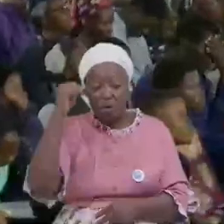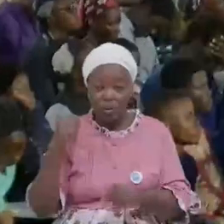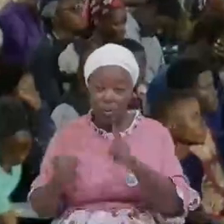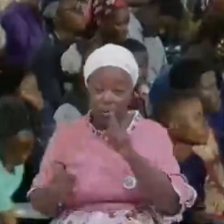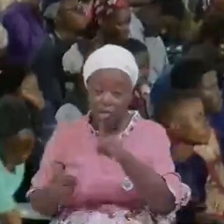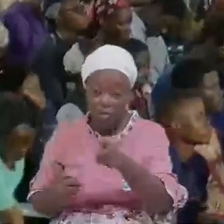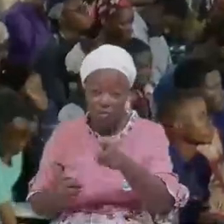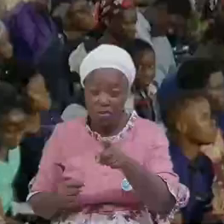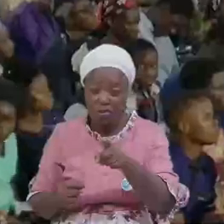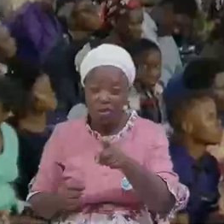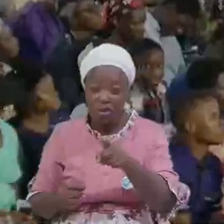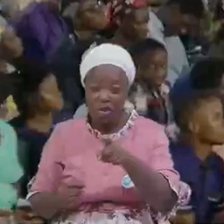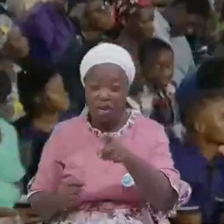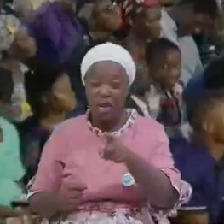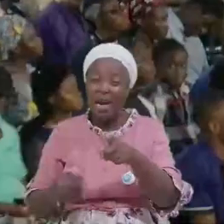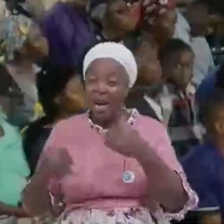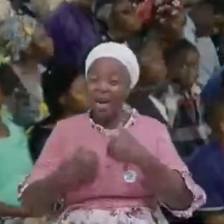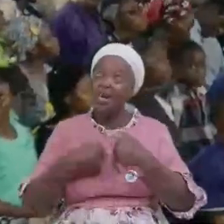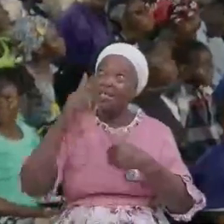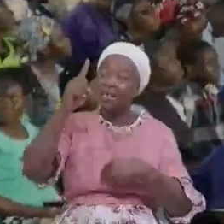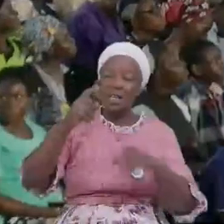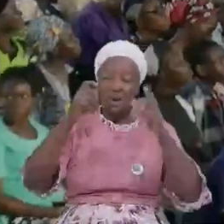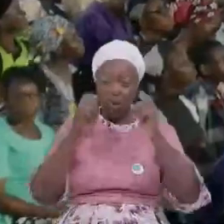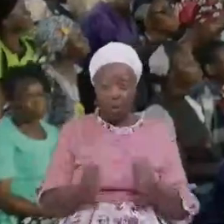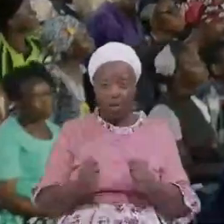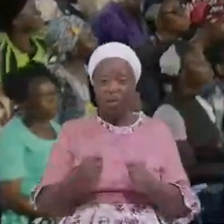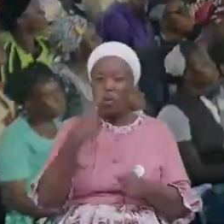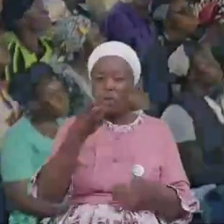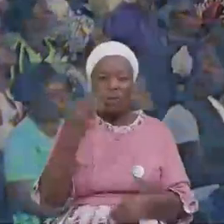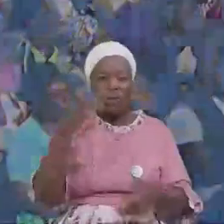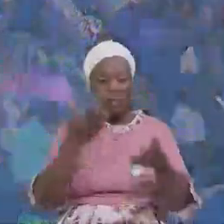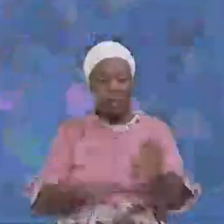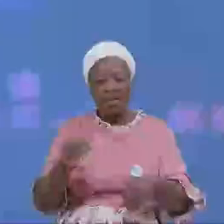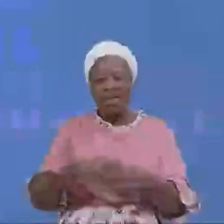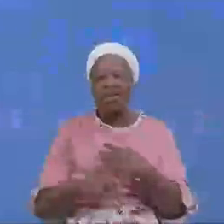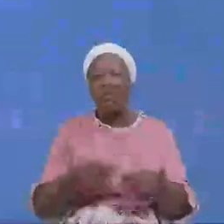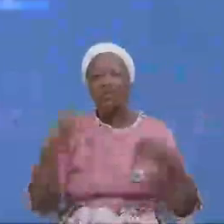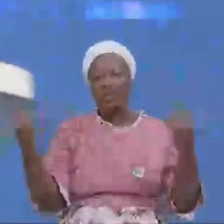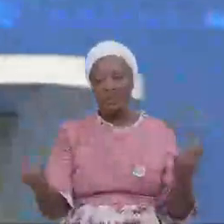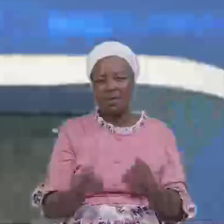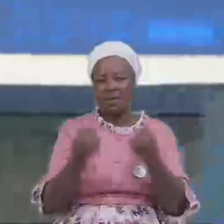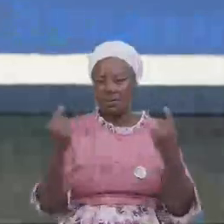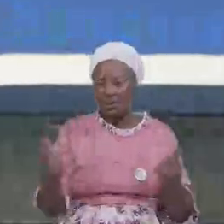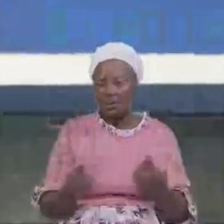Parce que il vous a rendu à la mort, vous qui étiez morts dans vos péchés.